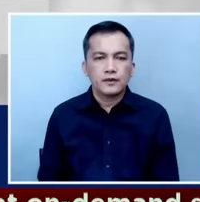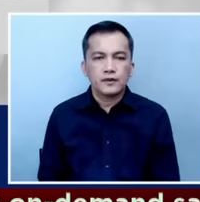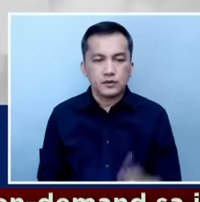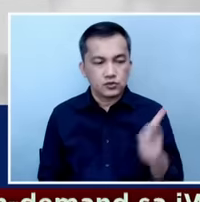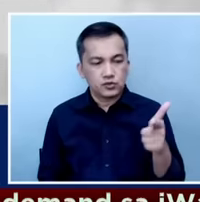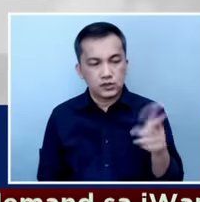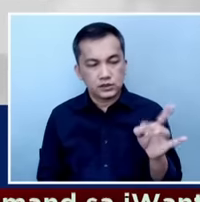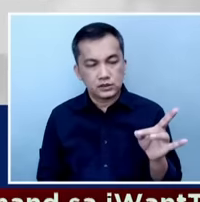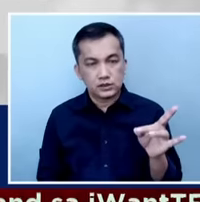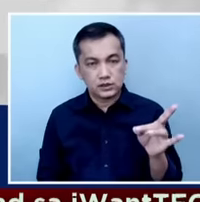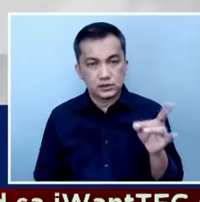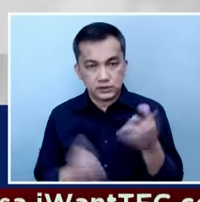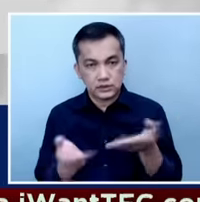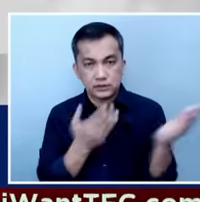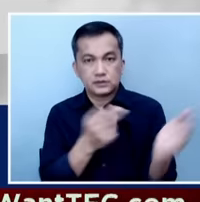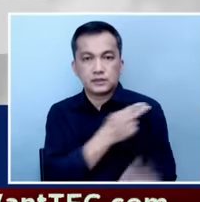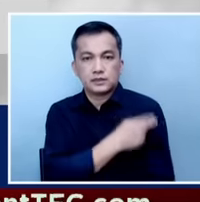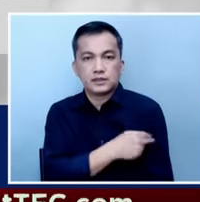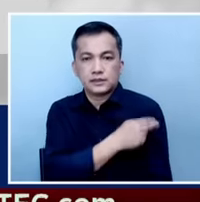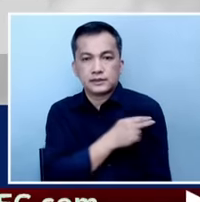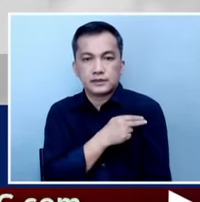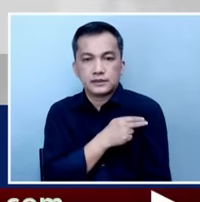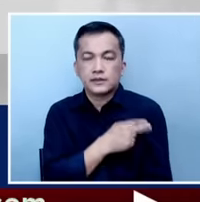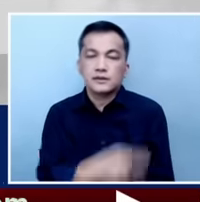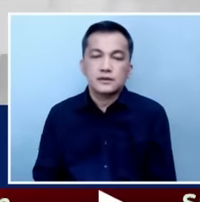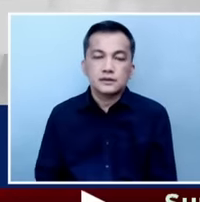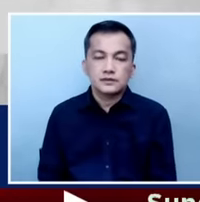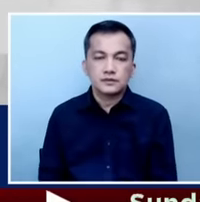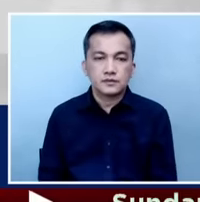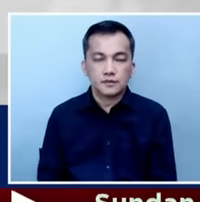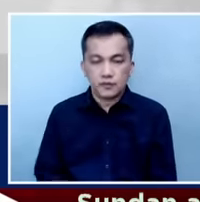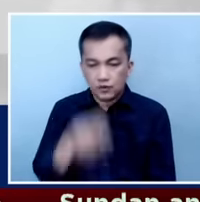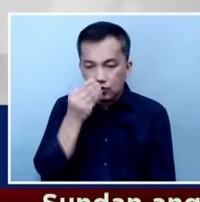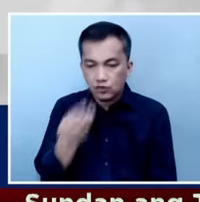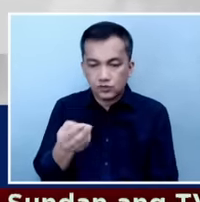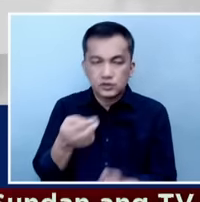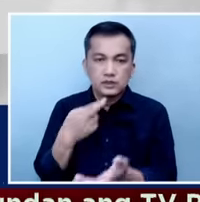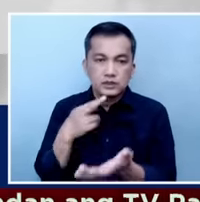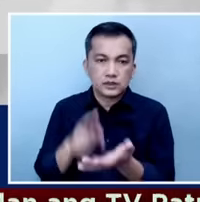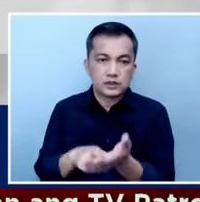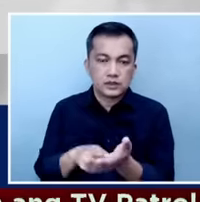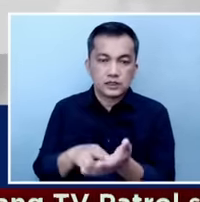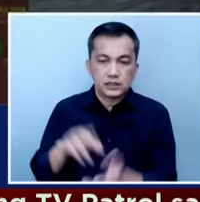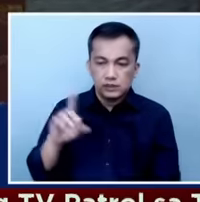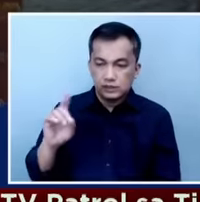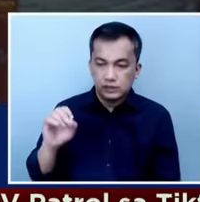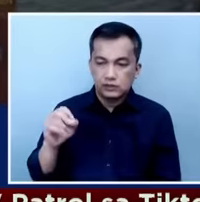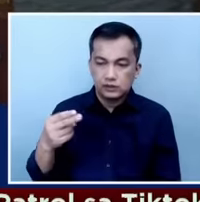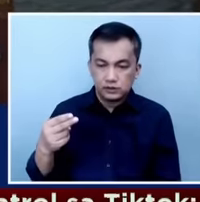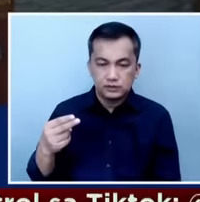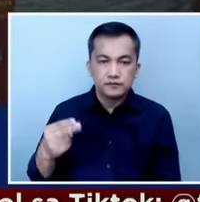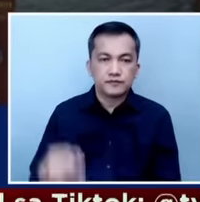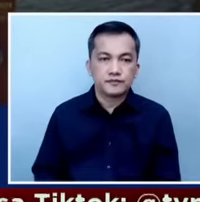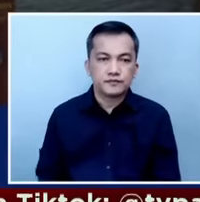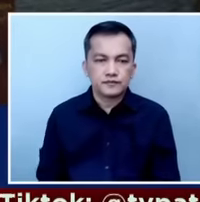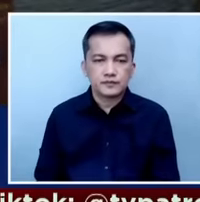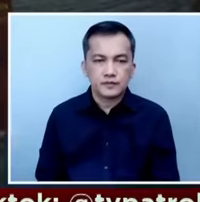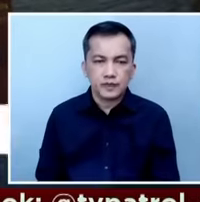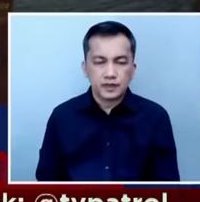ang dinala sa ospital. Mas kaunti naman ang naitala ng Department of Health. May naitala po